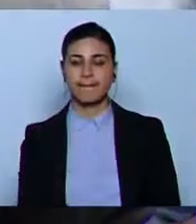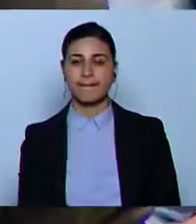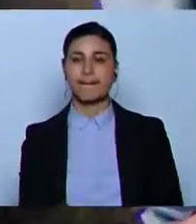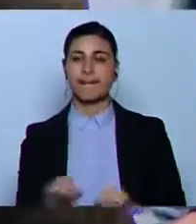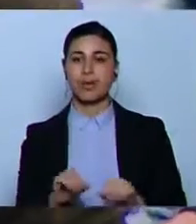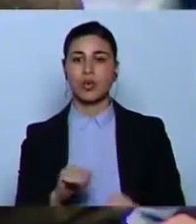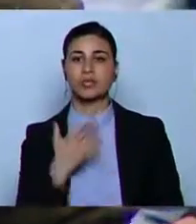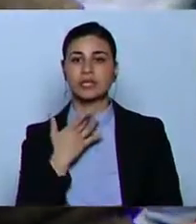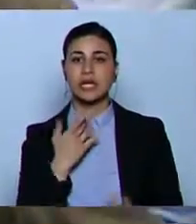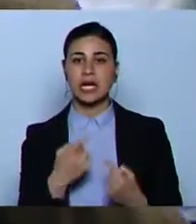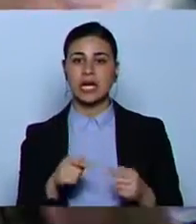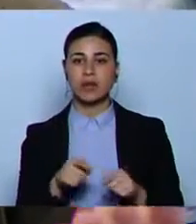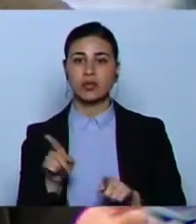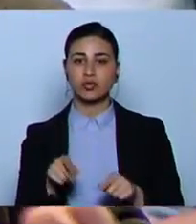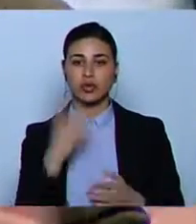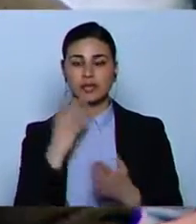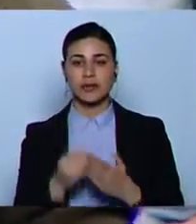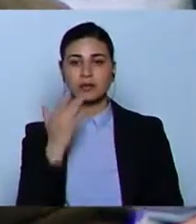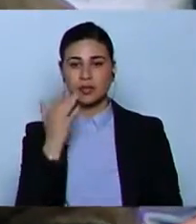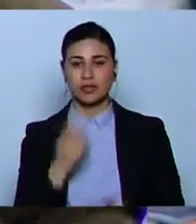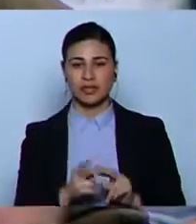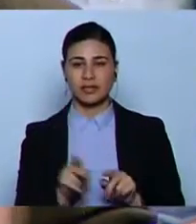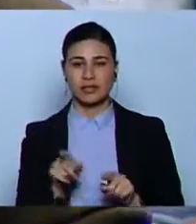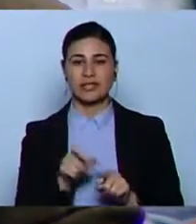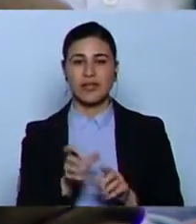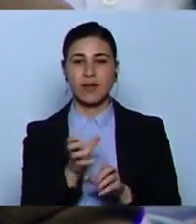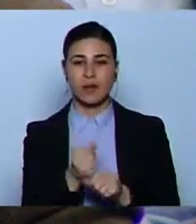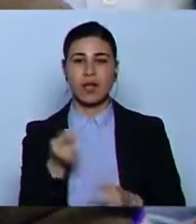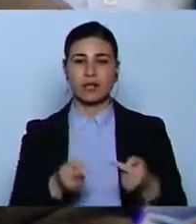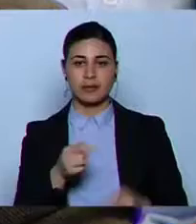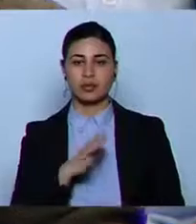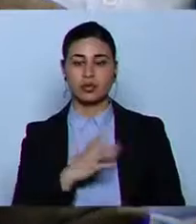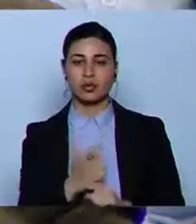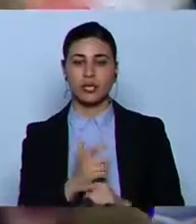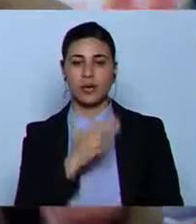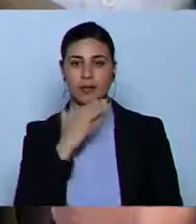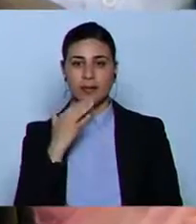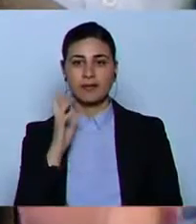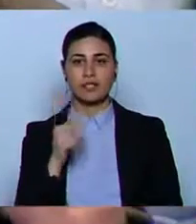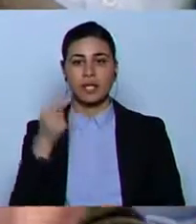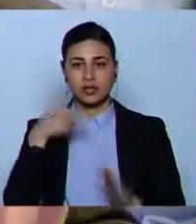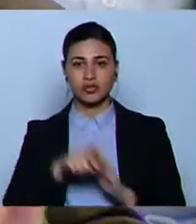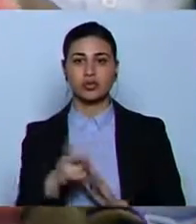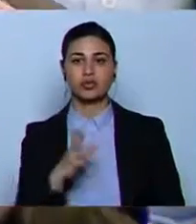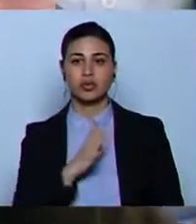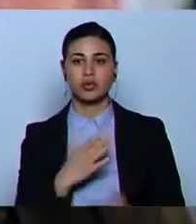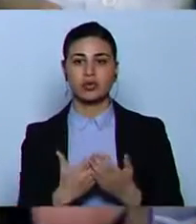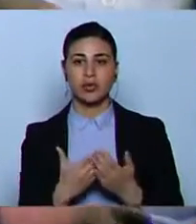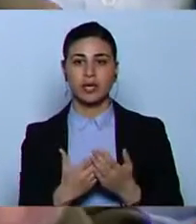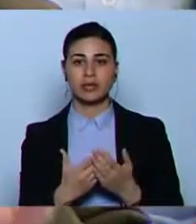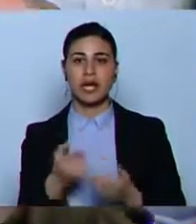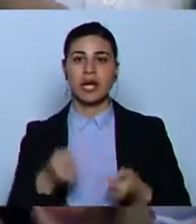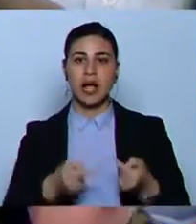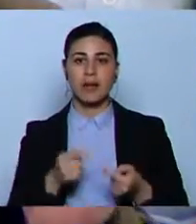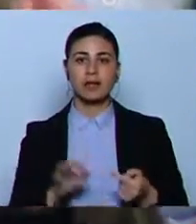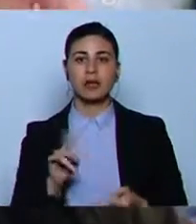გორის საკრებულო ზოგს თავის პოლიტიკური ეს ვთქვით პოლიტიკური დაპირისპირებები მივიღეთ და არა თქვათ